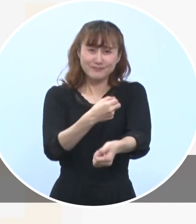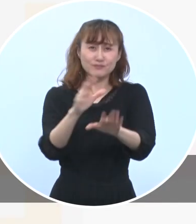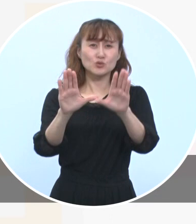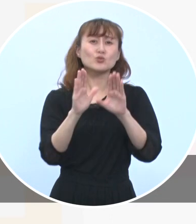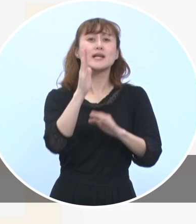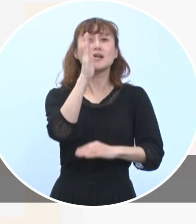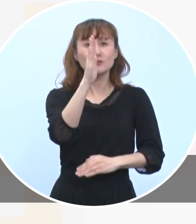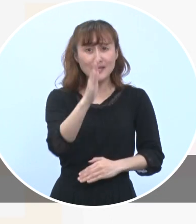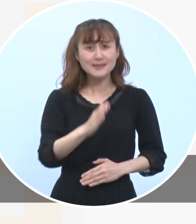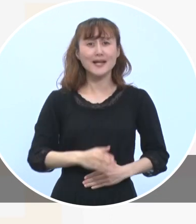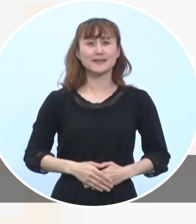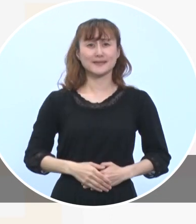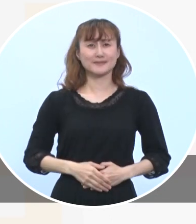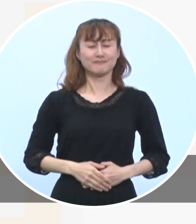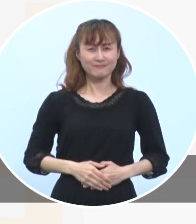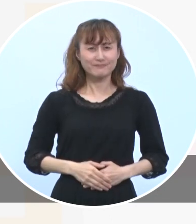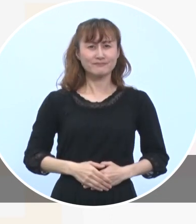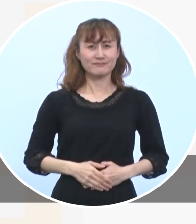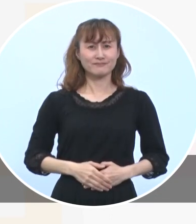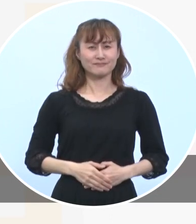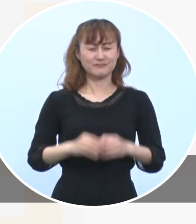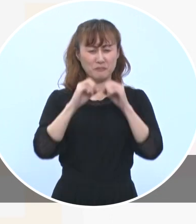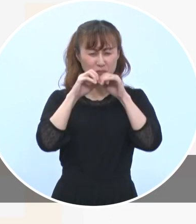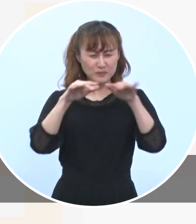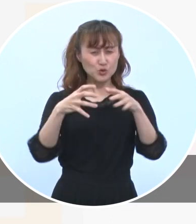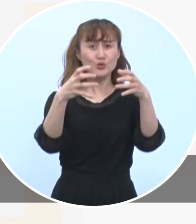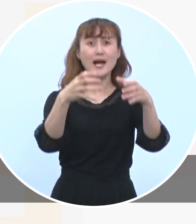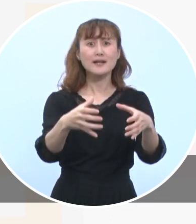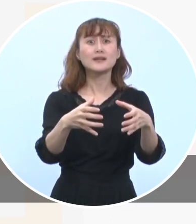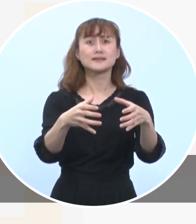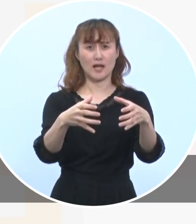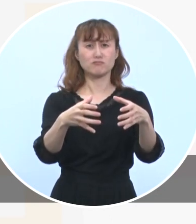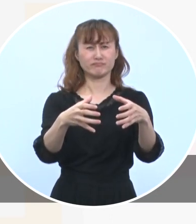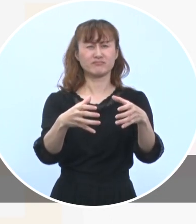そしてクラスター、集団感染を防ぐために